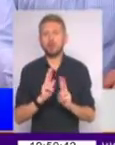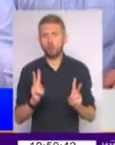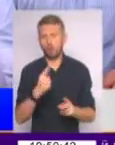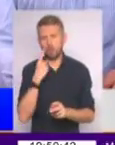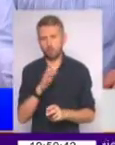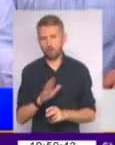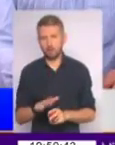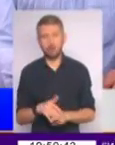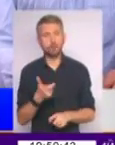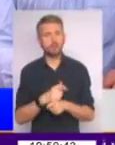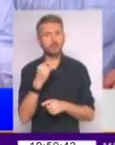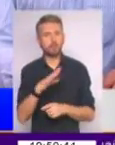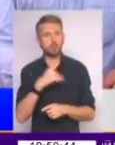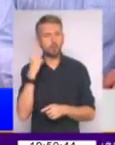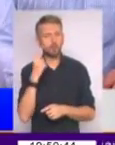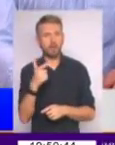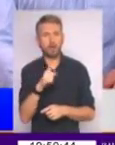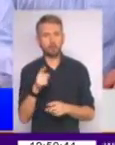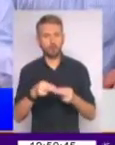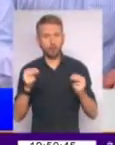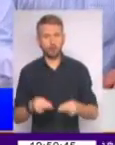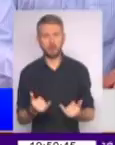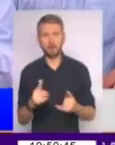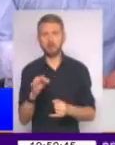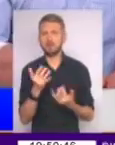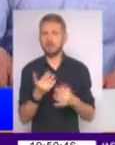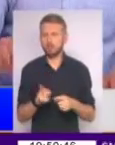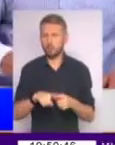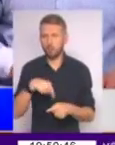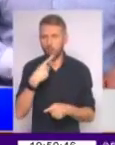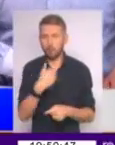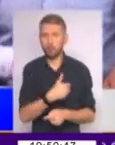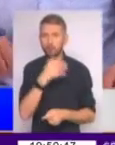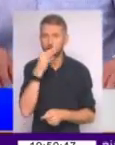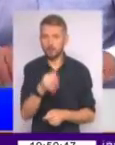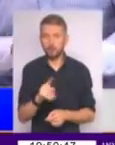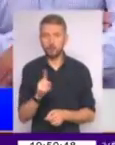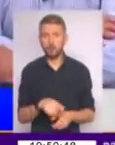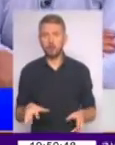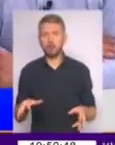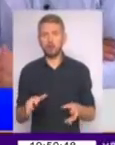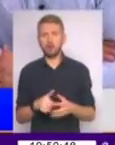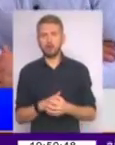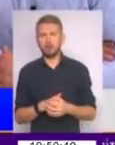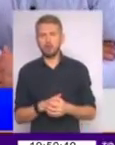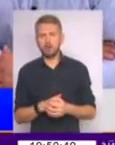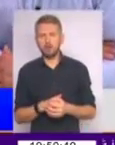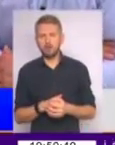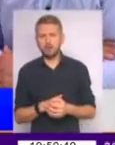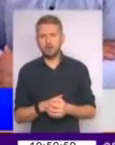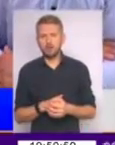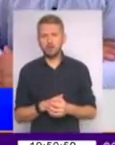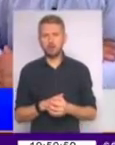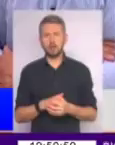дуже цікаво було чути про газовий контракт зараз, скільки про це говорять. І хочу сказати, що Польща, Німеччина теж в Стокгольмському